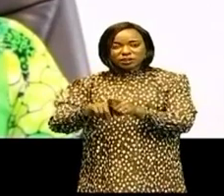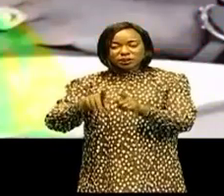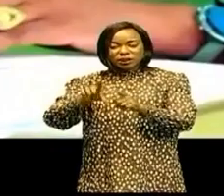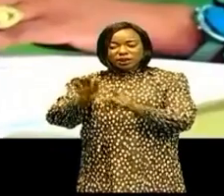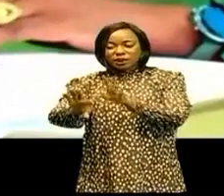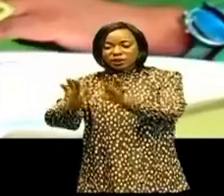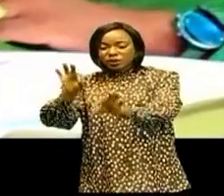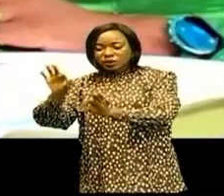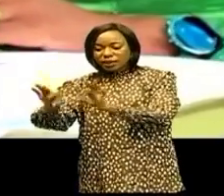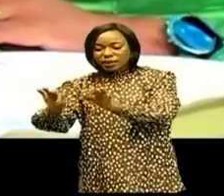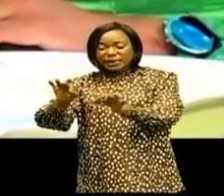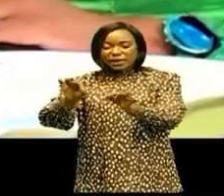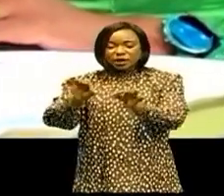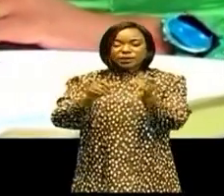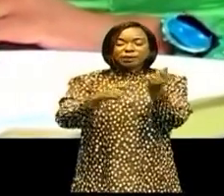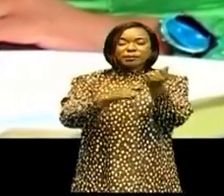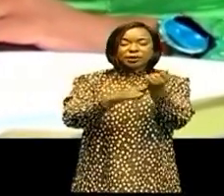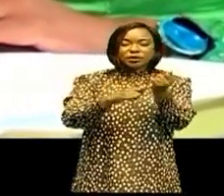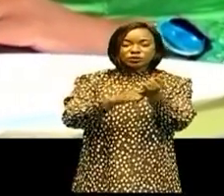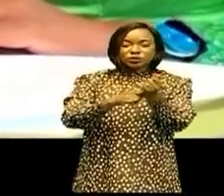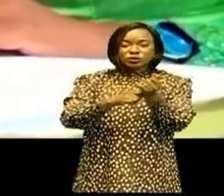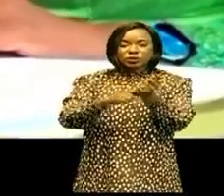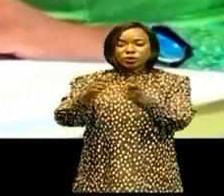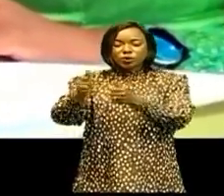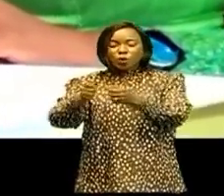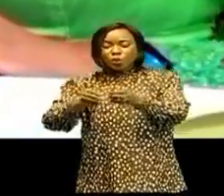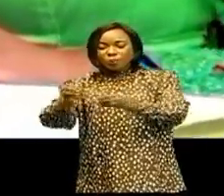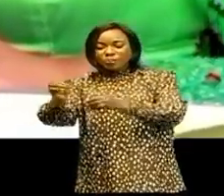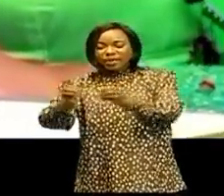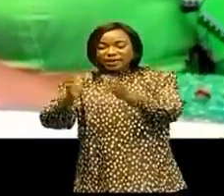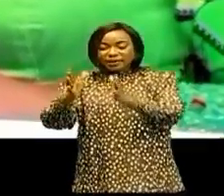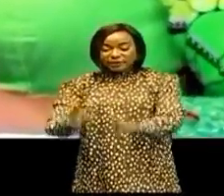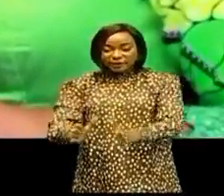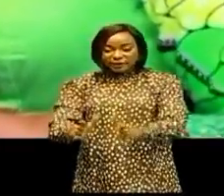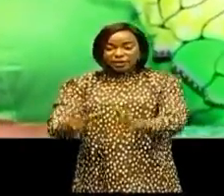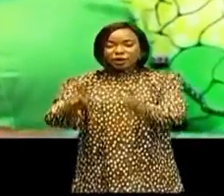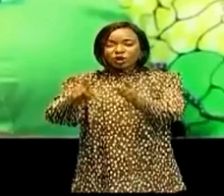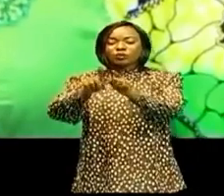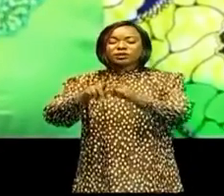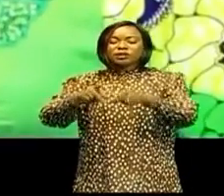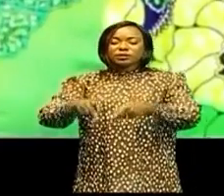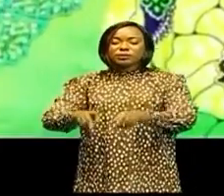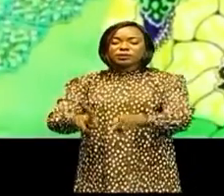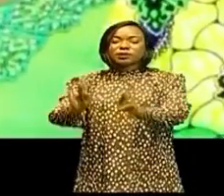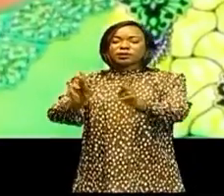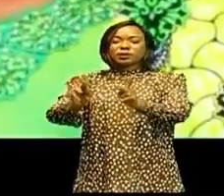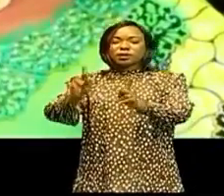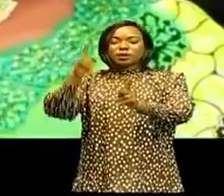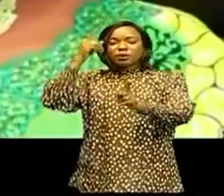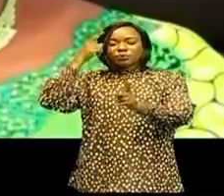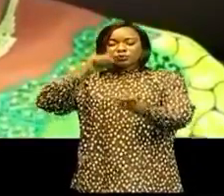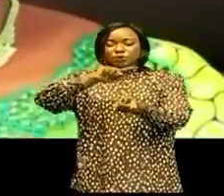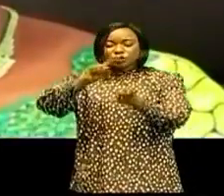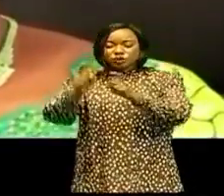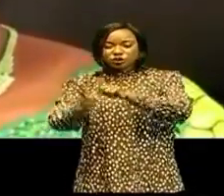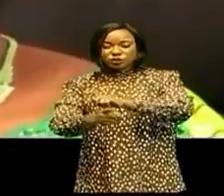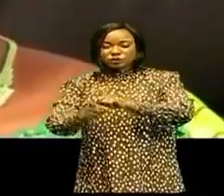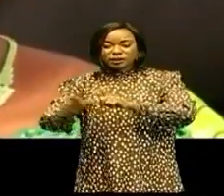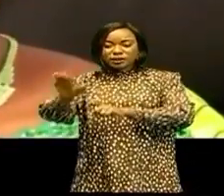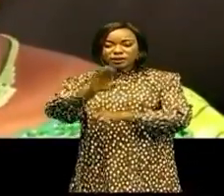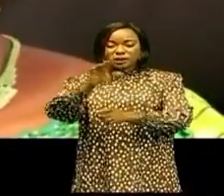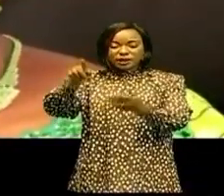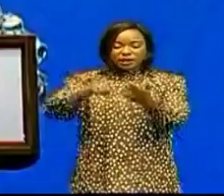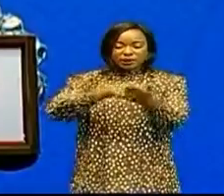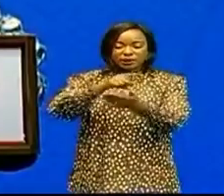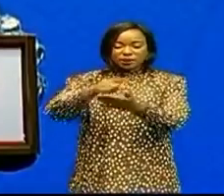des opérateurs, l'attribution des concessions et les autorisations, ainsi que les modifications et leurs